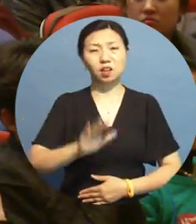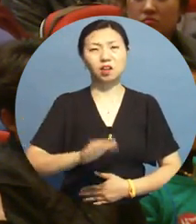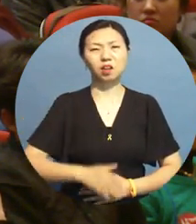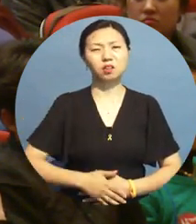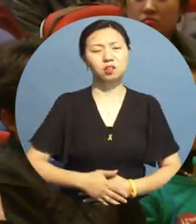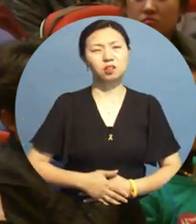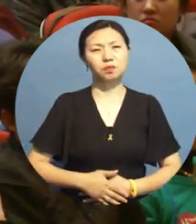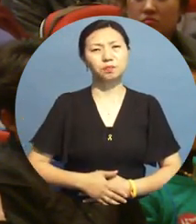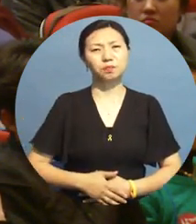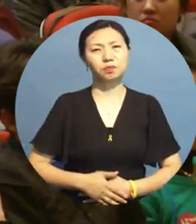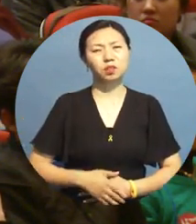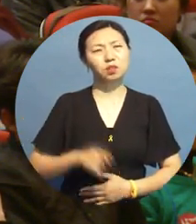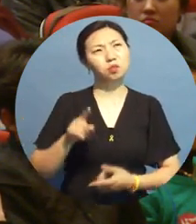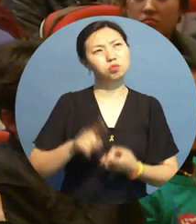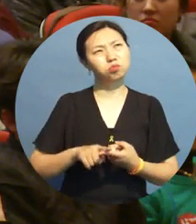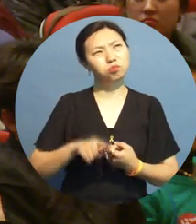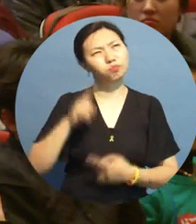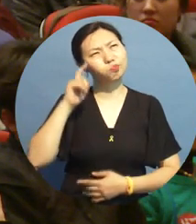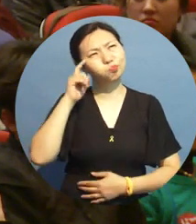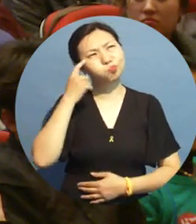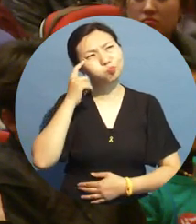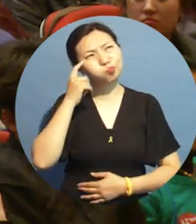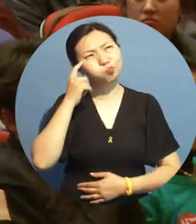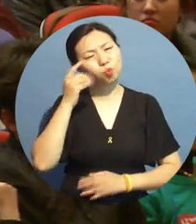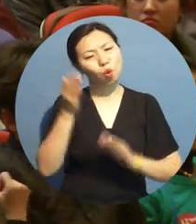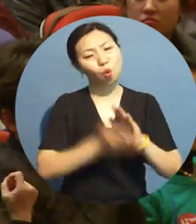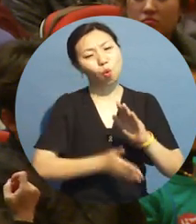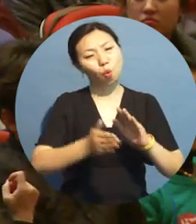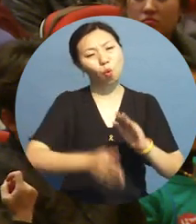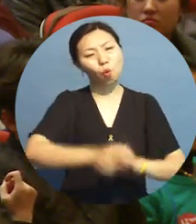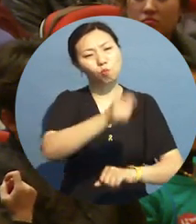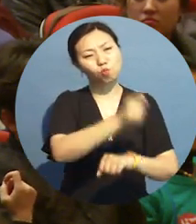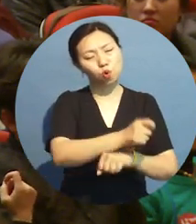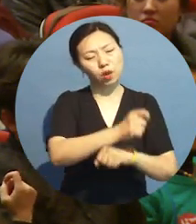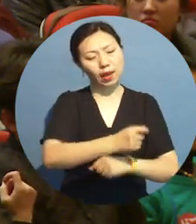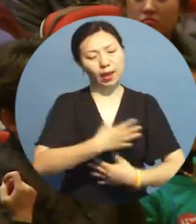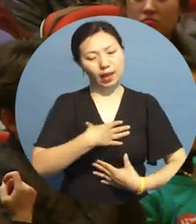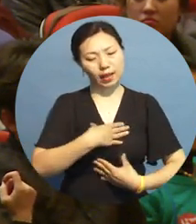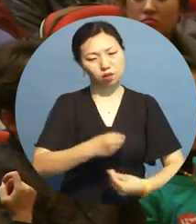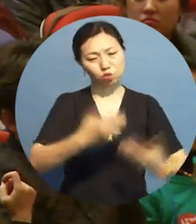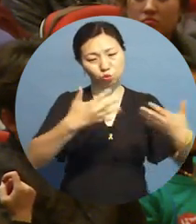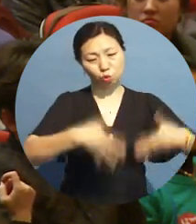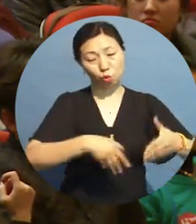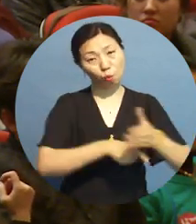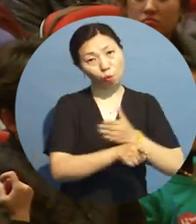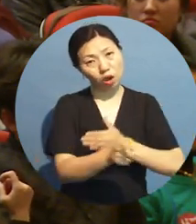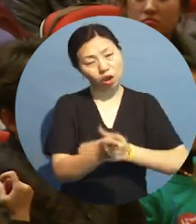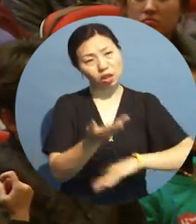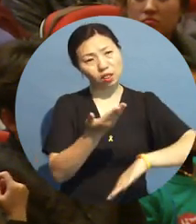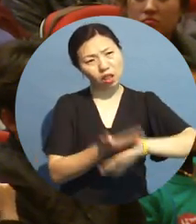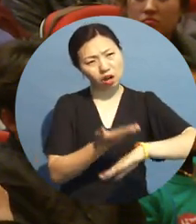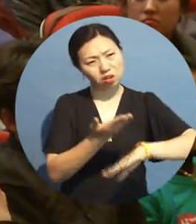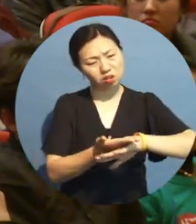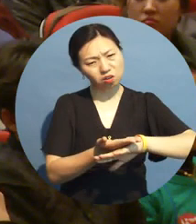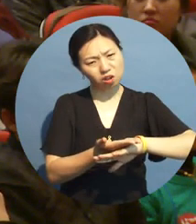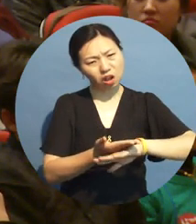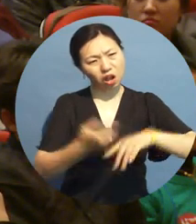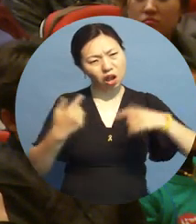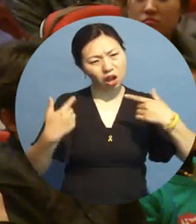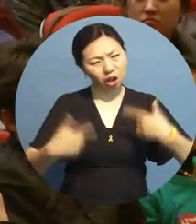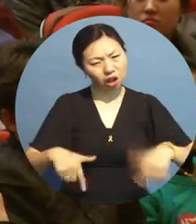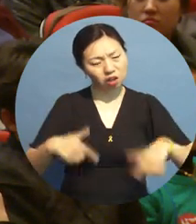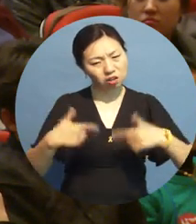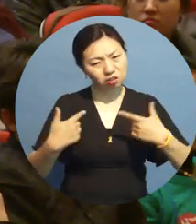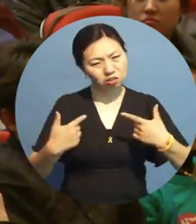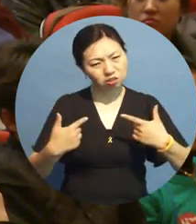그래서 곰곰이 생각해 봤는데, 내가 과연 공무원의 그 안정적인 조건을 제외하고